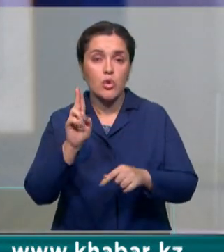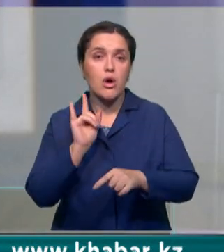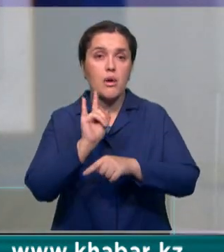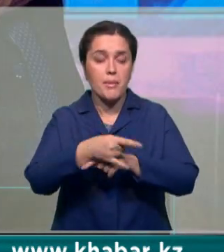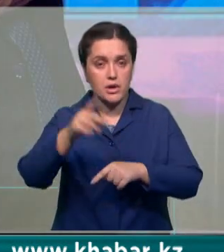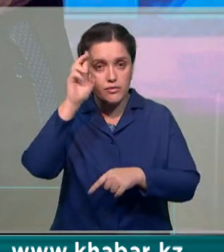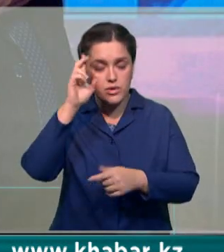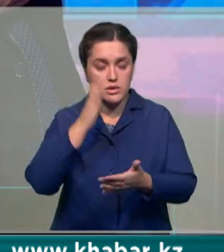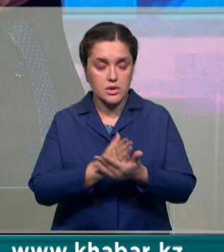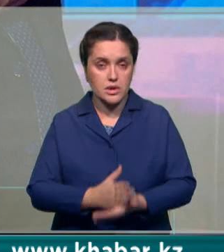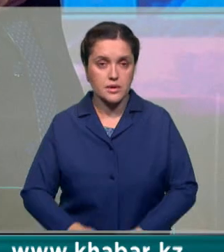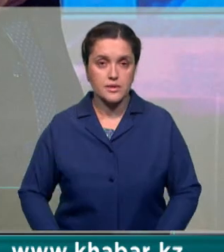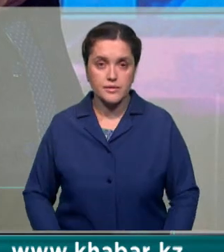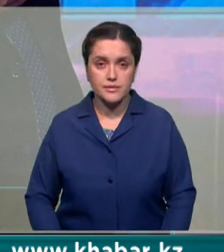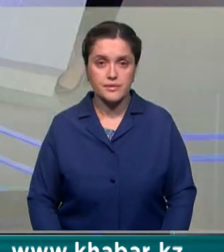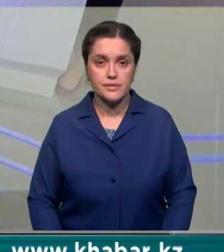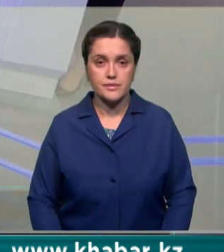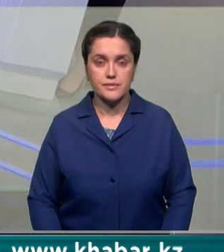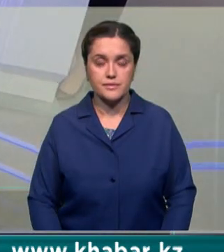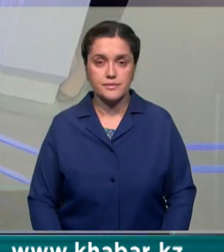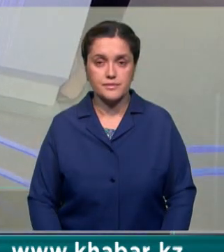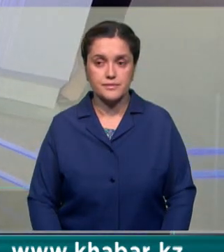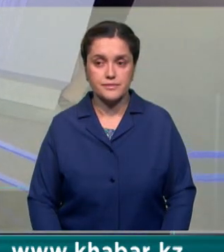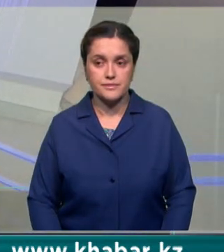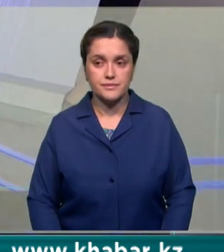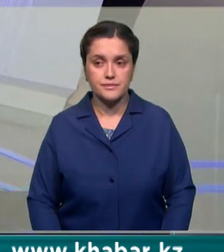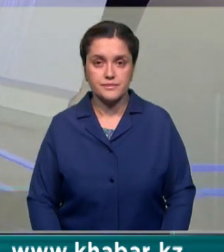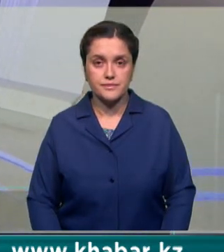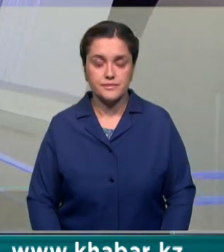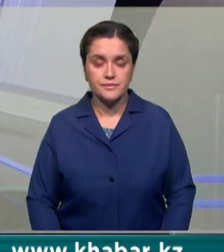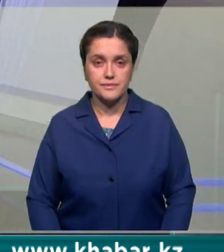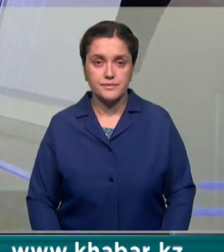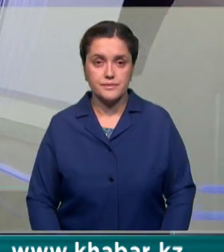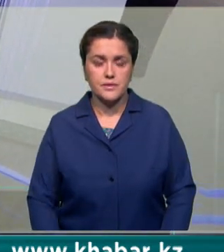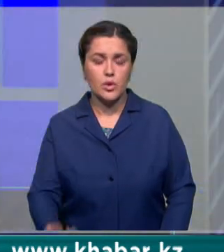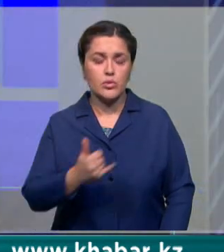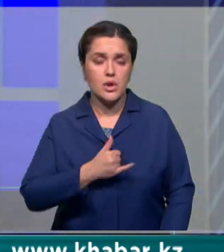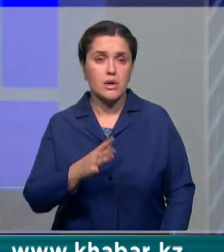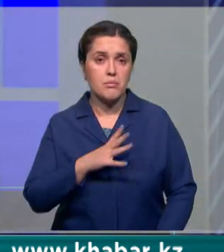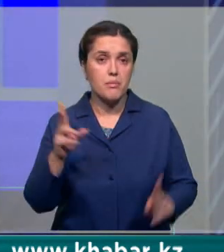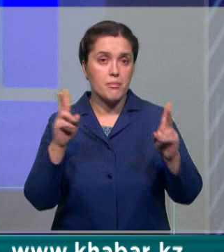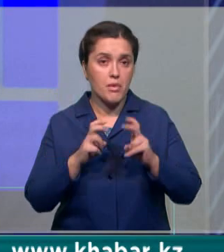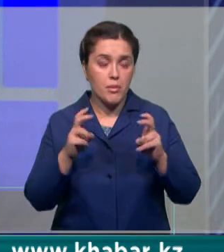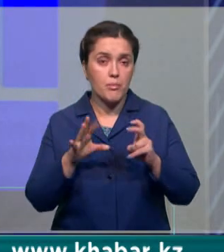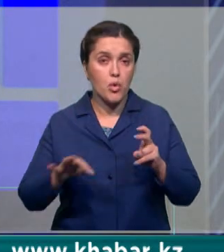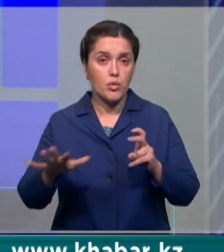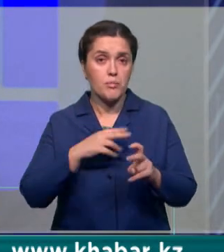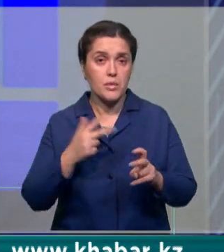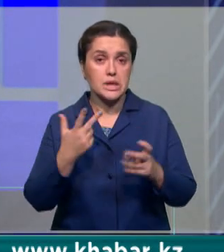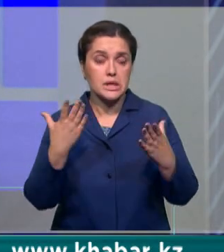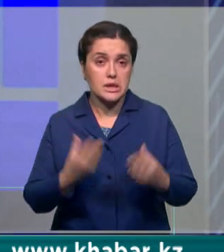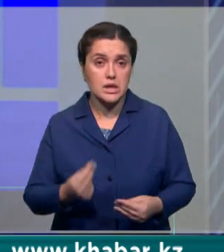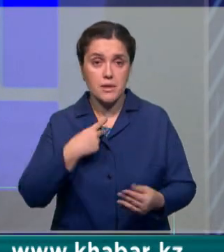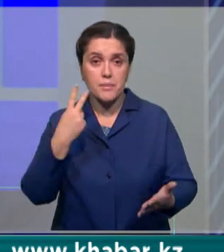тех, кто обманывает государство. У нас был мониторинг по району. Мы 3 дня смотрели по